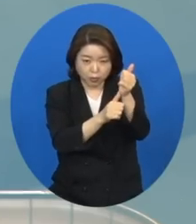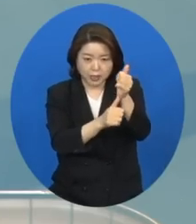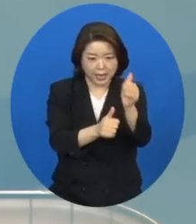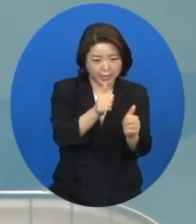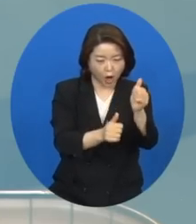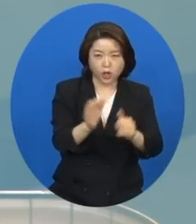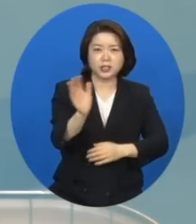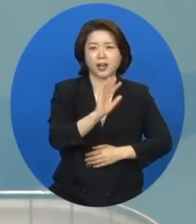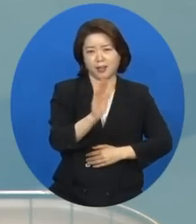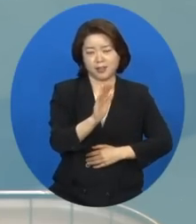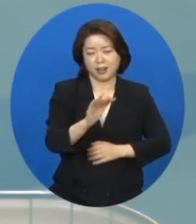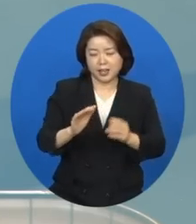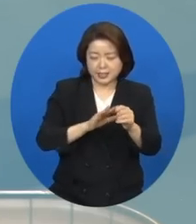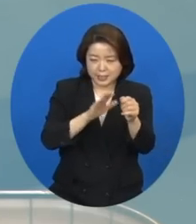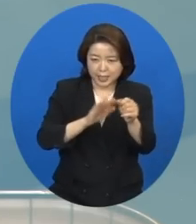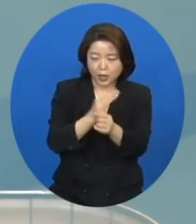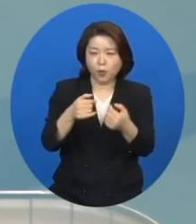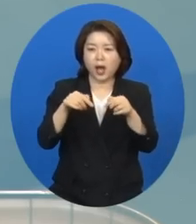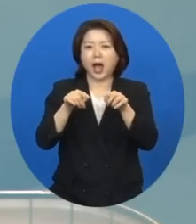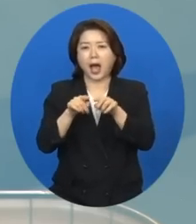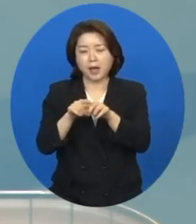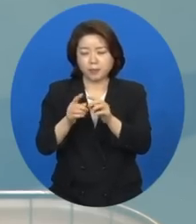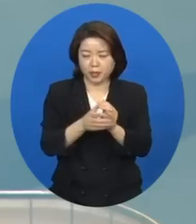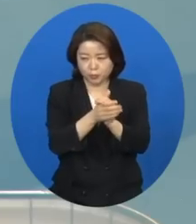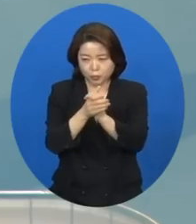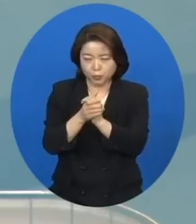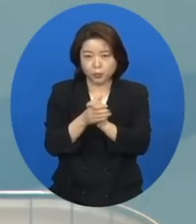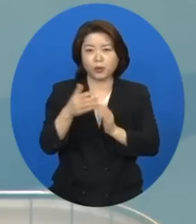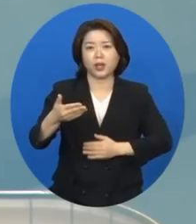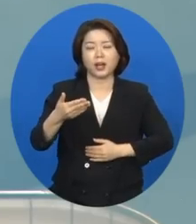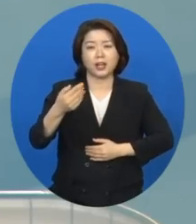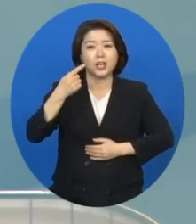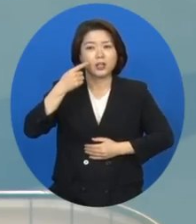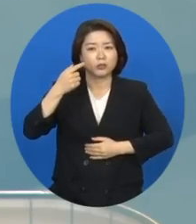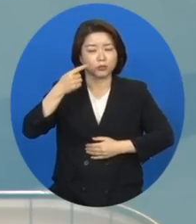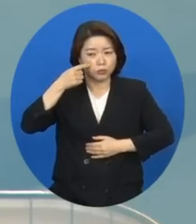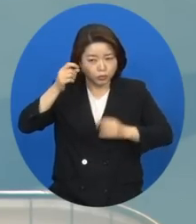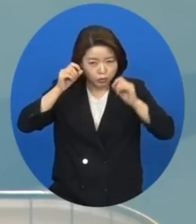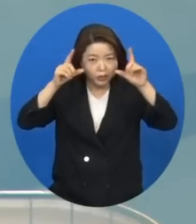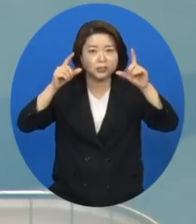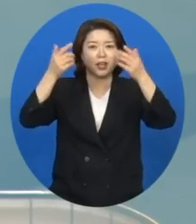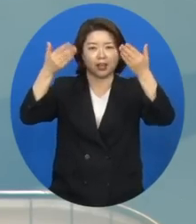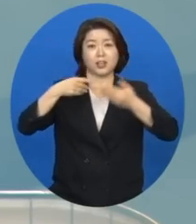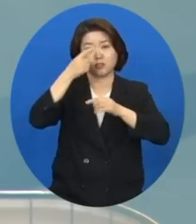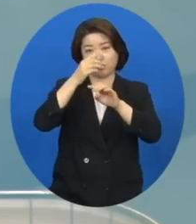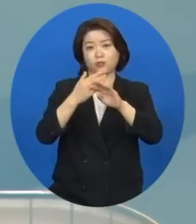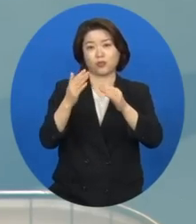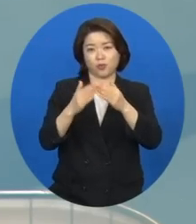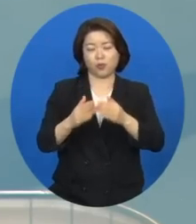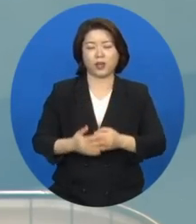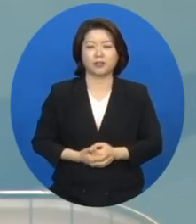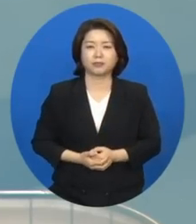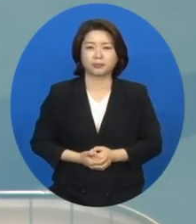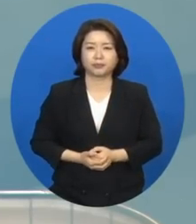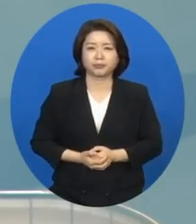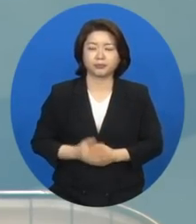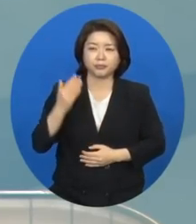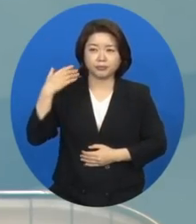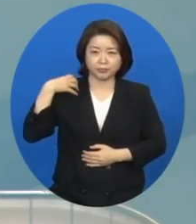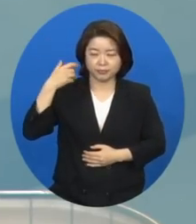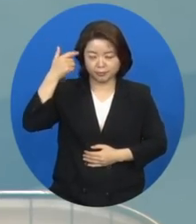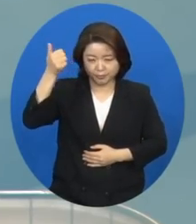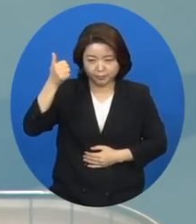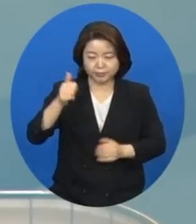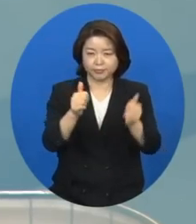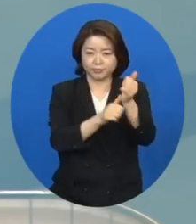함께 행복해야 할 대상임을 눈을 뜨게 해준 교회입니다. 담임 목사님과 여러 부목사님들과 함께